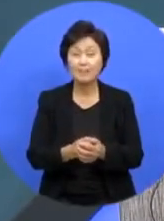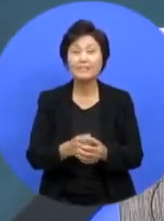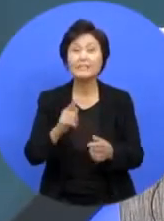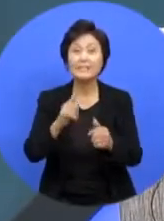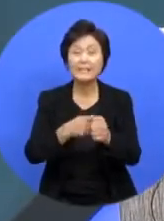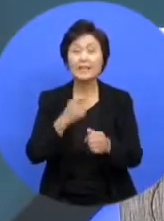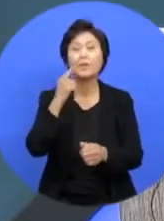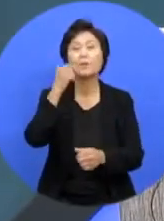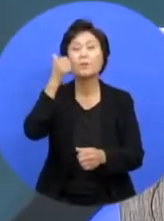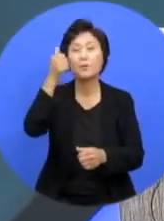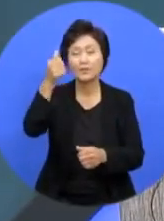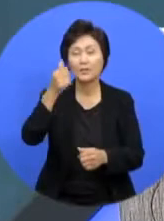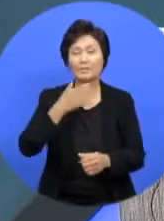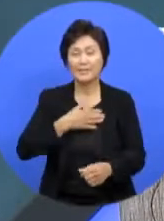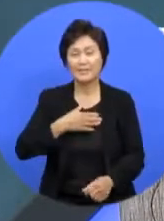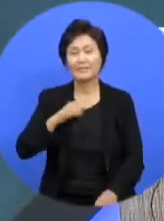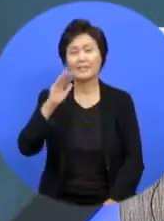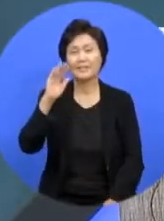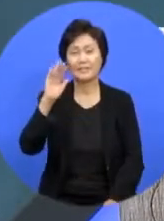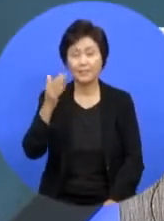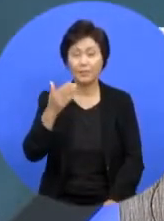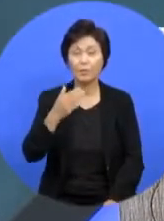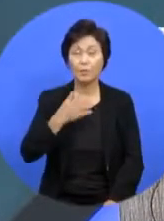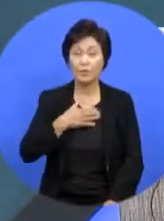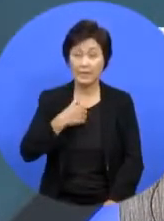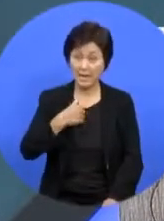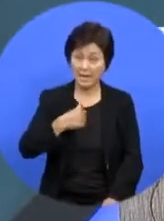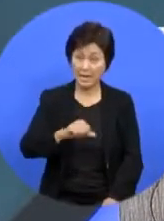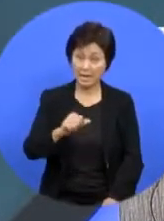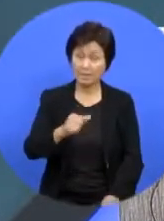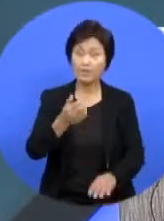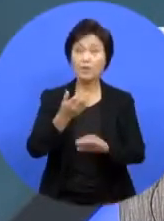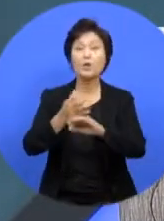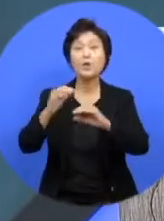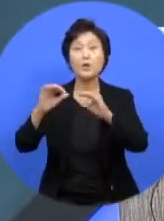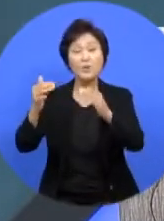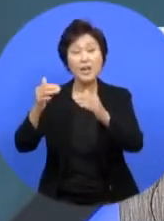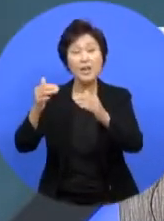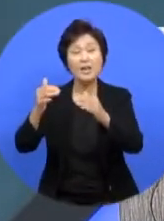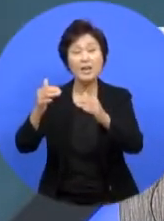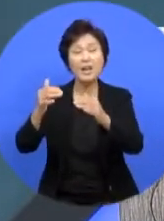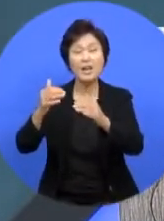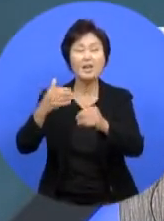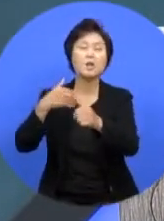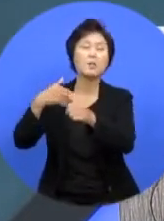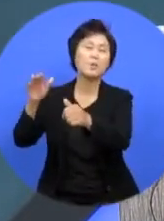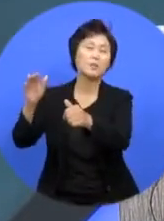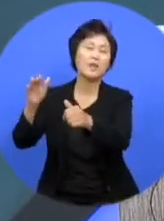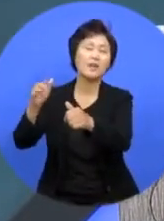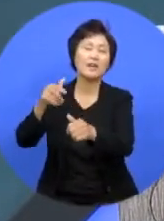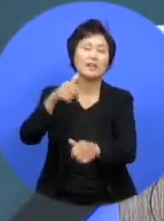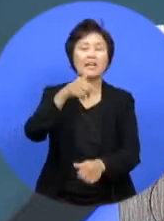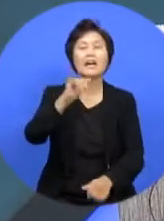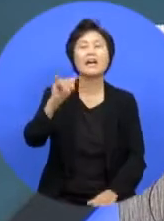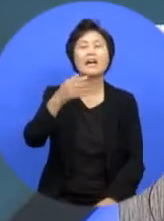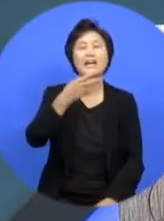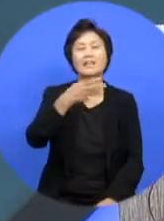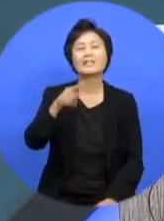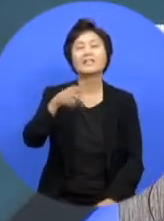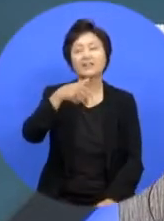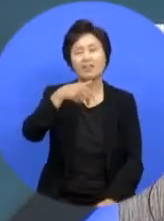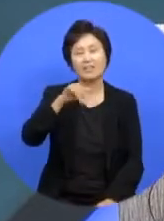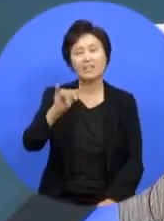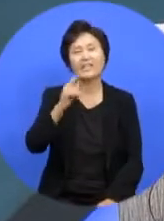되고 그리고 제가 그때 제 아이를 해외에 전 기러기 아빠 생활을 했었거든요. 네, 네, 네. 예. 그랬는데 그